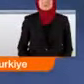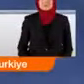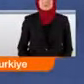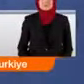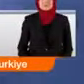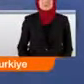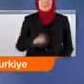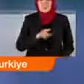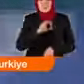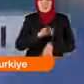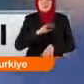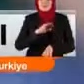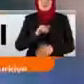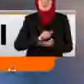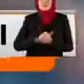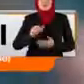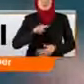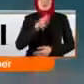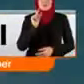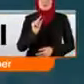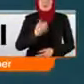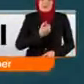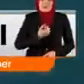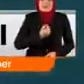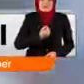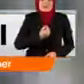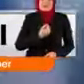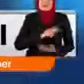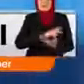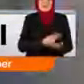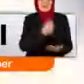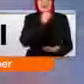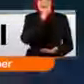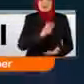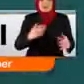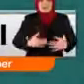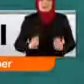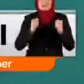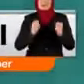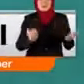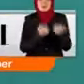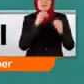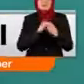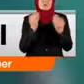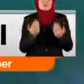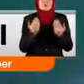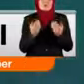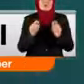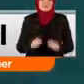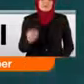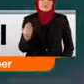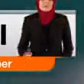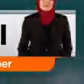o anlarda tüm yolcular nefeslerini tuttu düşen adamın Sağ Salim kurtarılması için dua etti